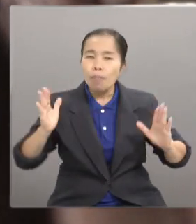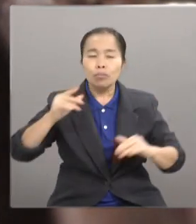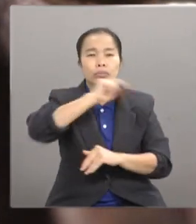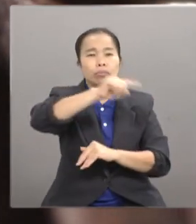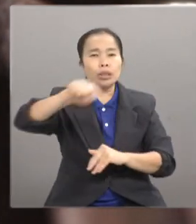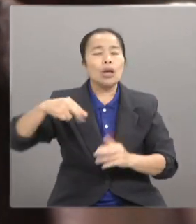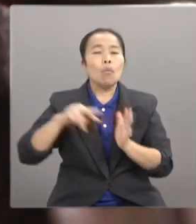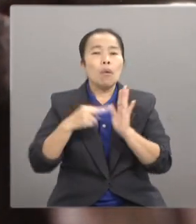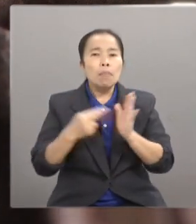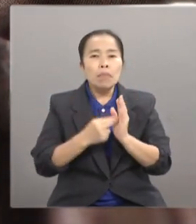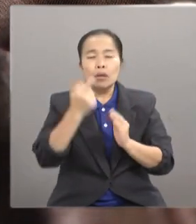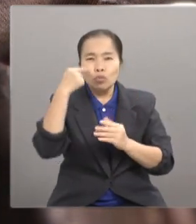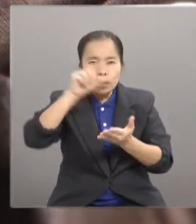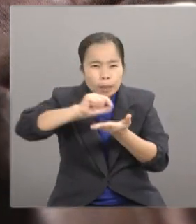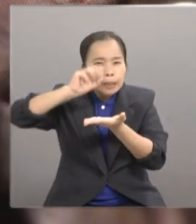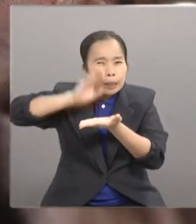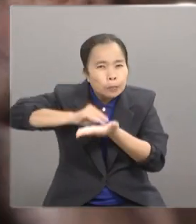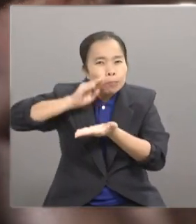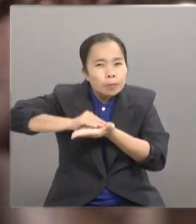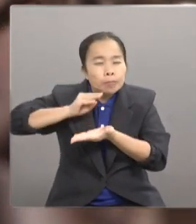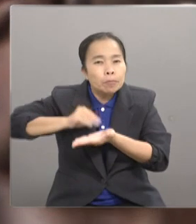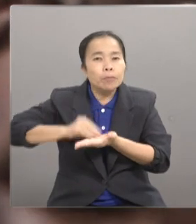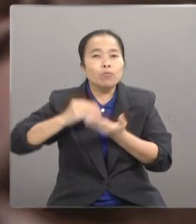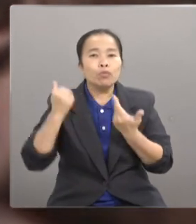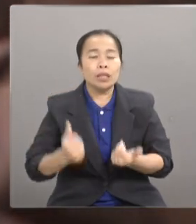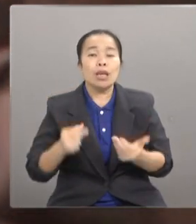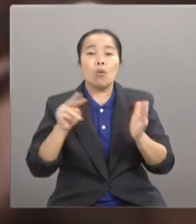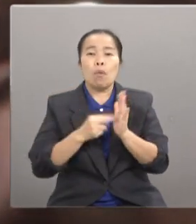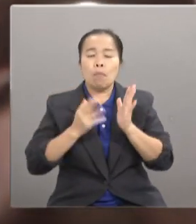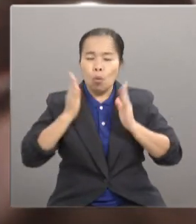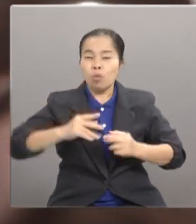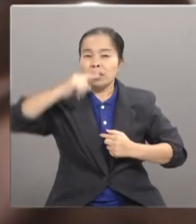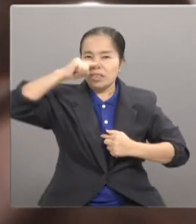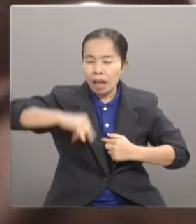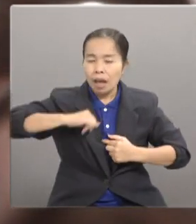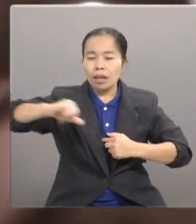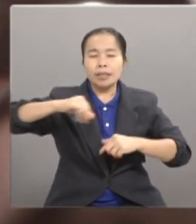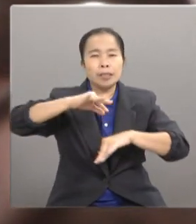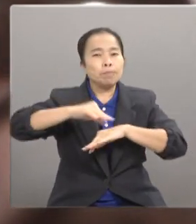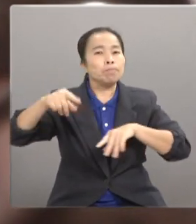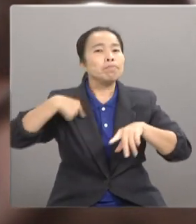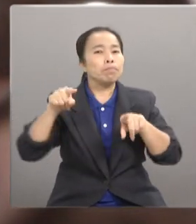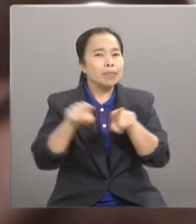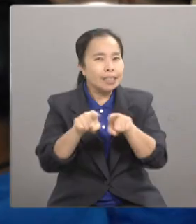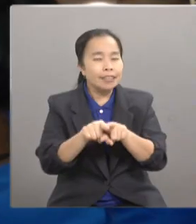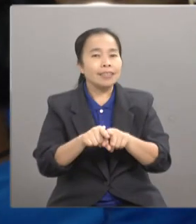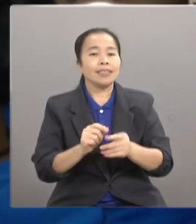งานที่ช่วยกผดตามจนมาถึงวันนี้ในฐานะลูกรานคนไ polic gustaría มากค่ะ